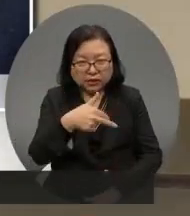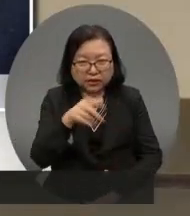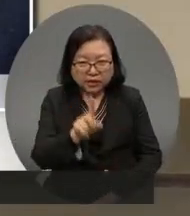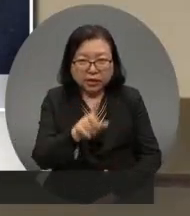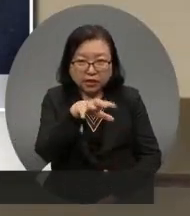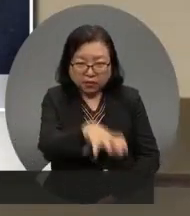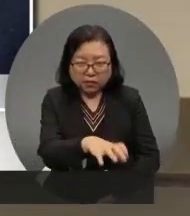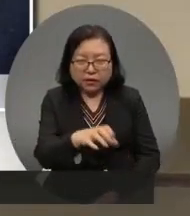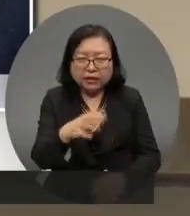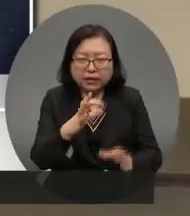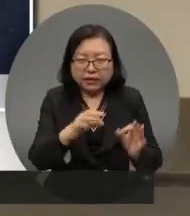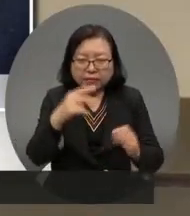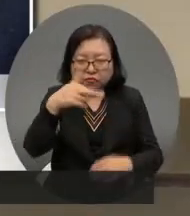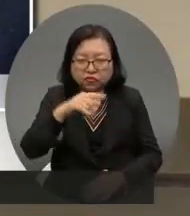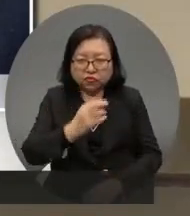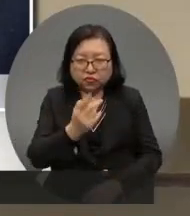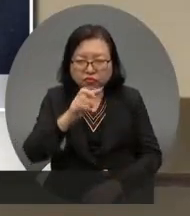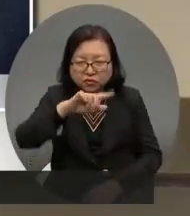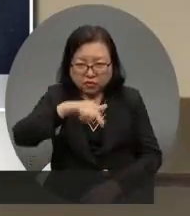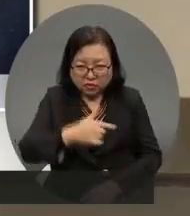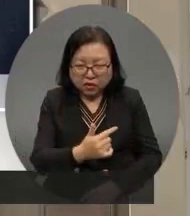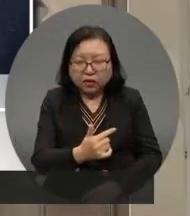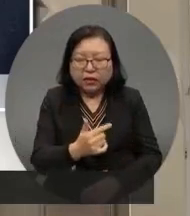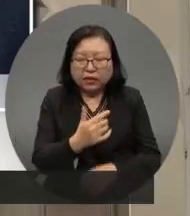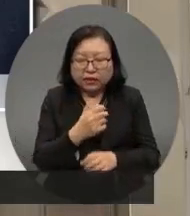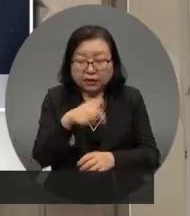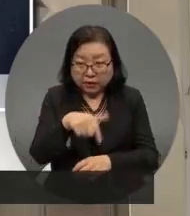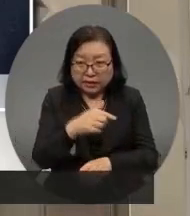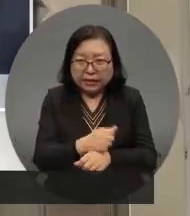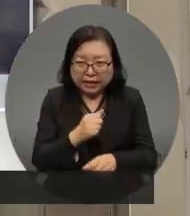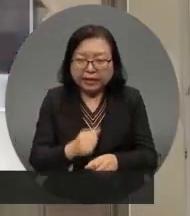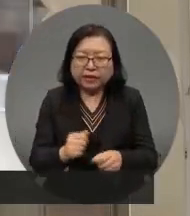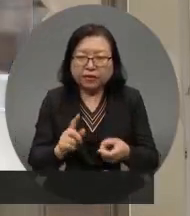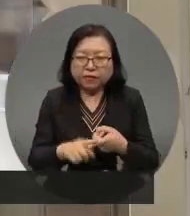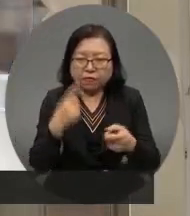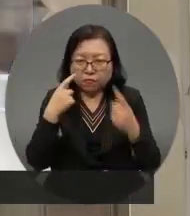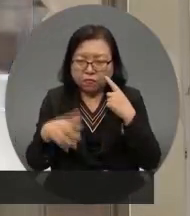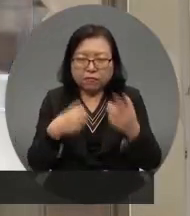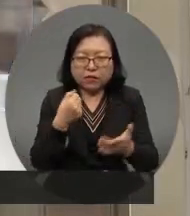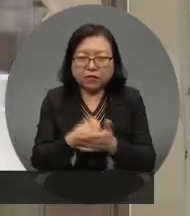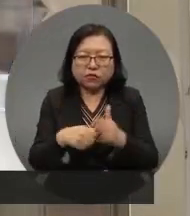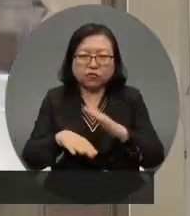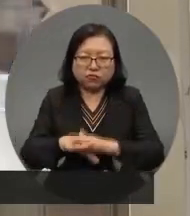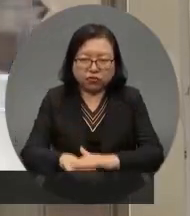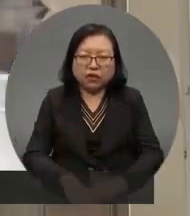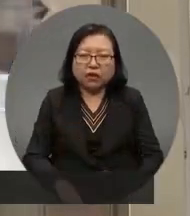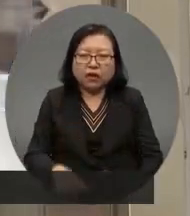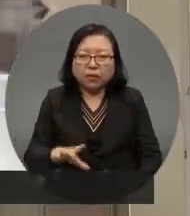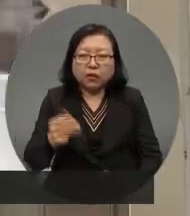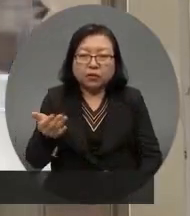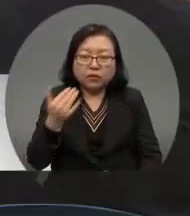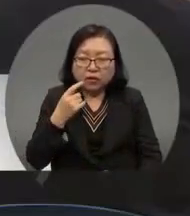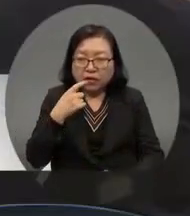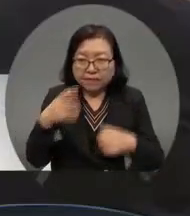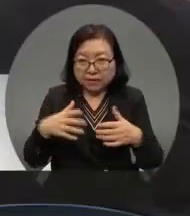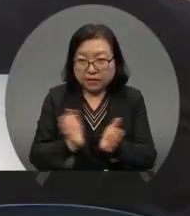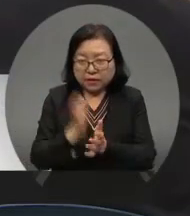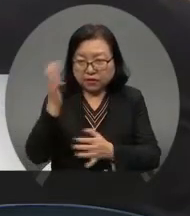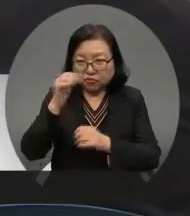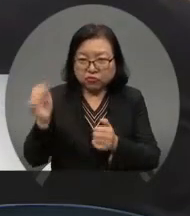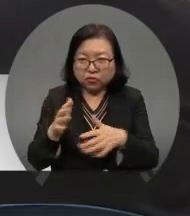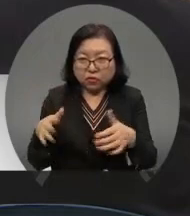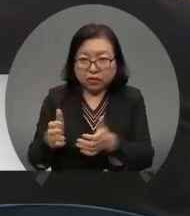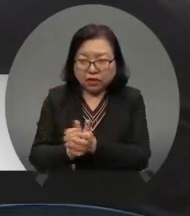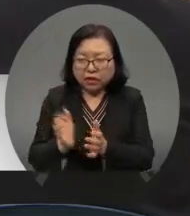자선거구의 김준석 국민의힘 중앙청년위원회 부위원장을 확정했습니다. 앞서 더불어민주당